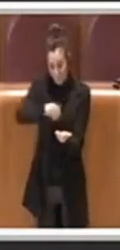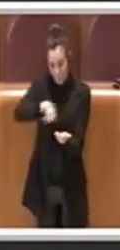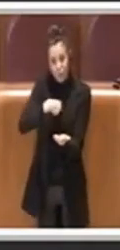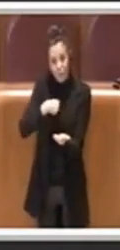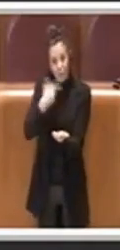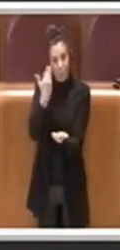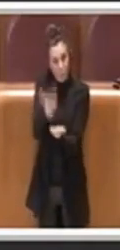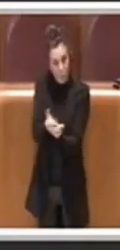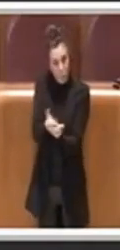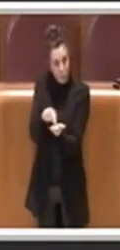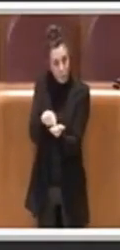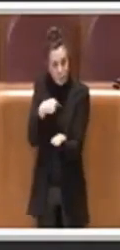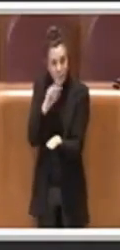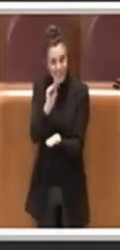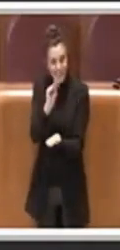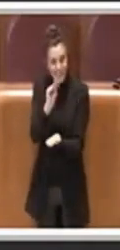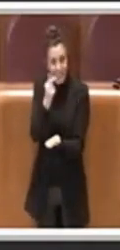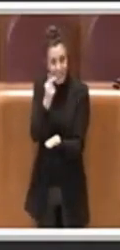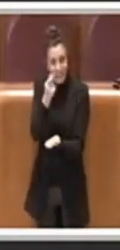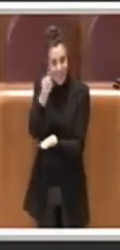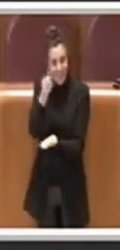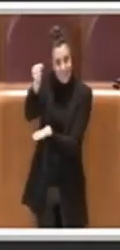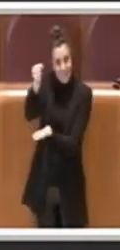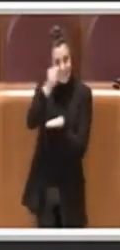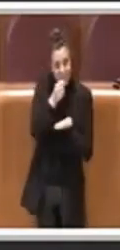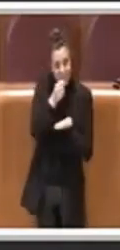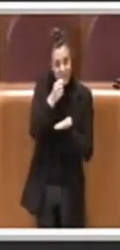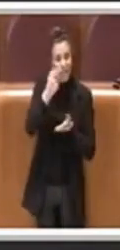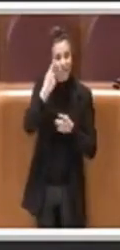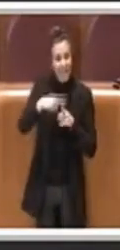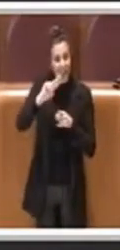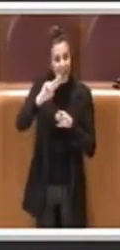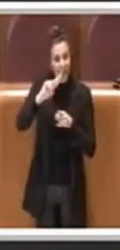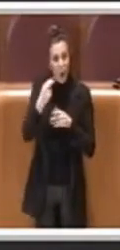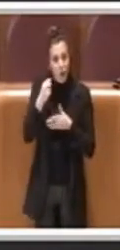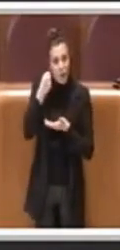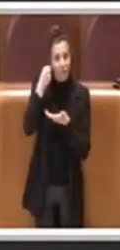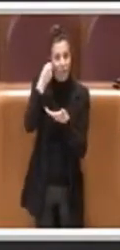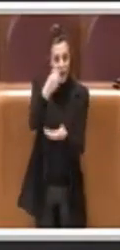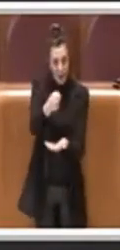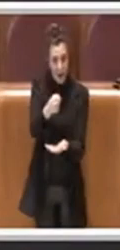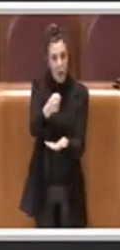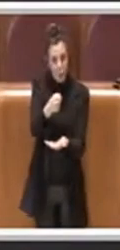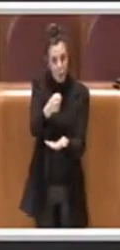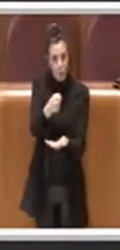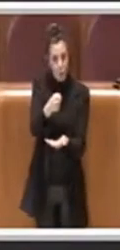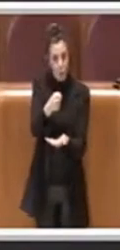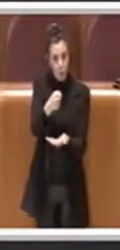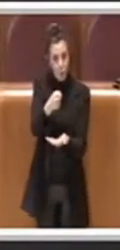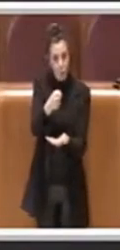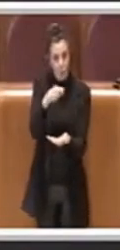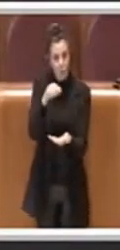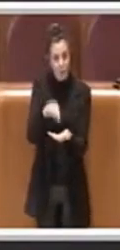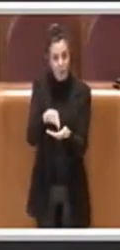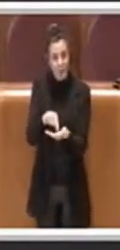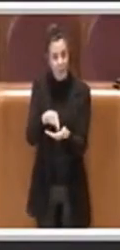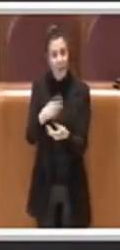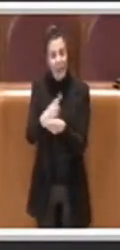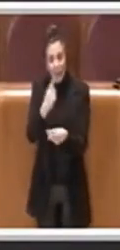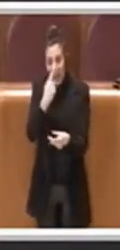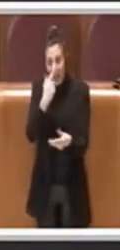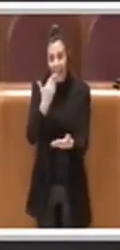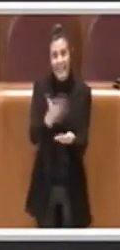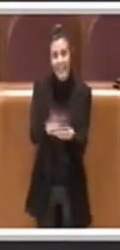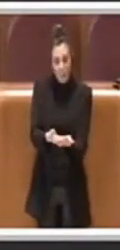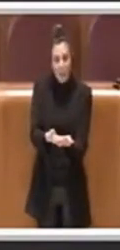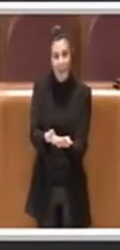richieste di finanziamento nell'ambito dei ricoveri found fund si chi si adegua la mente si prendono in